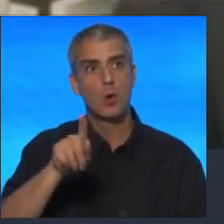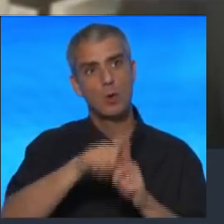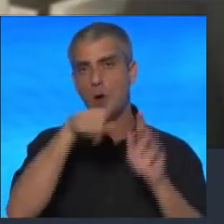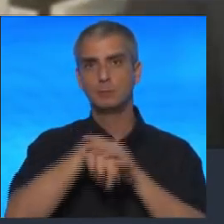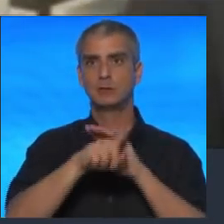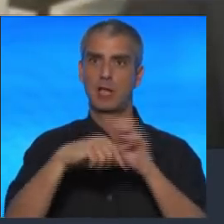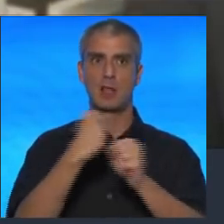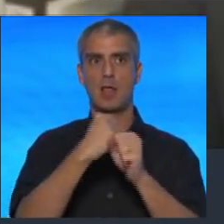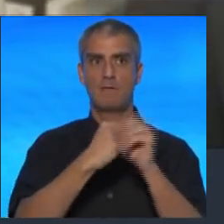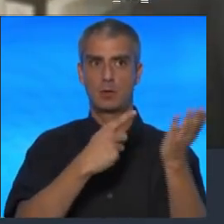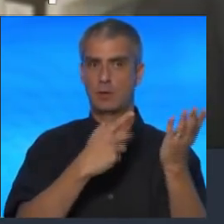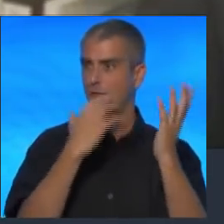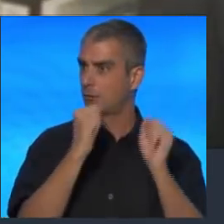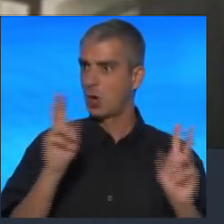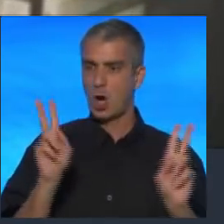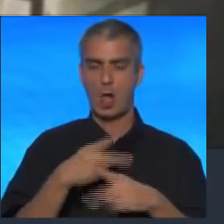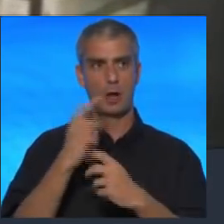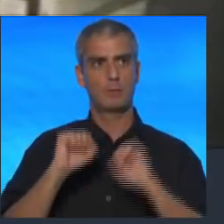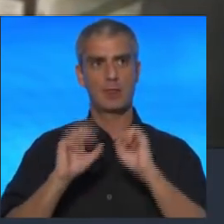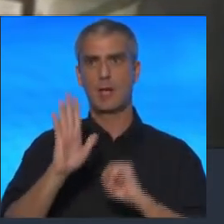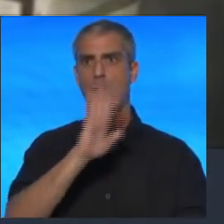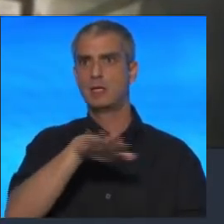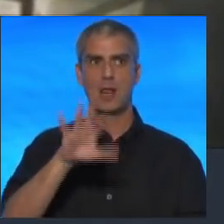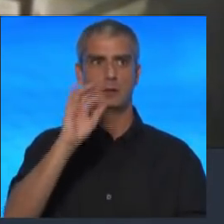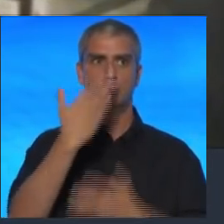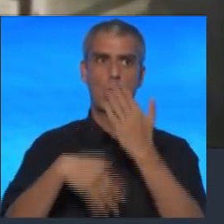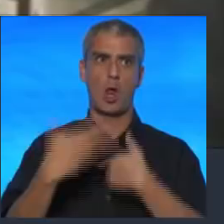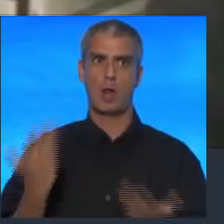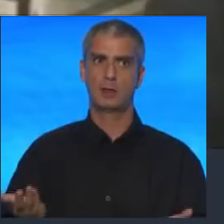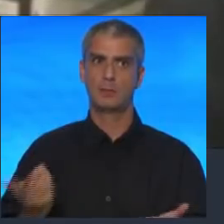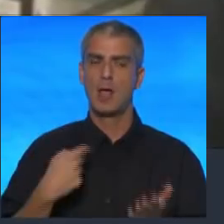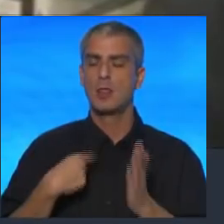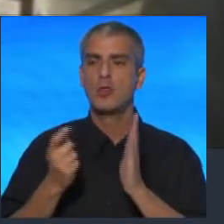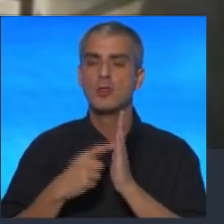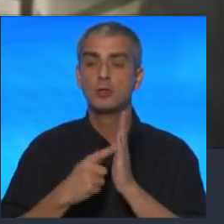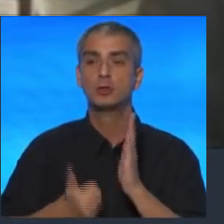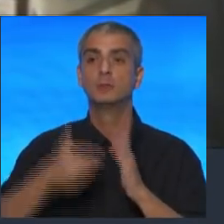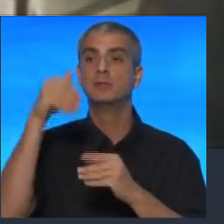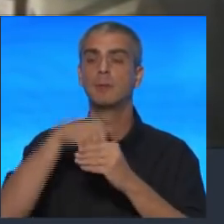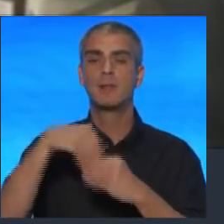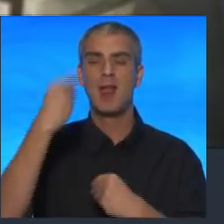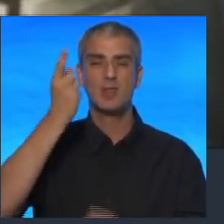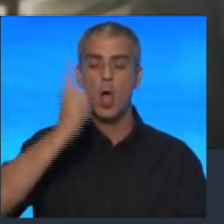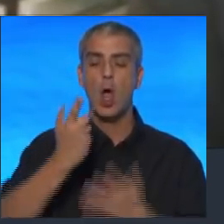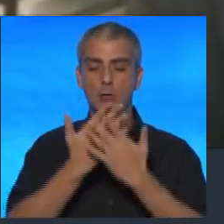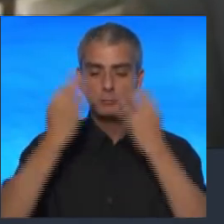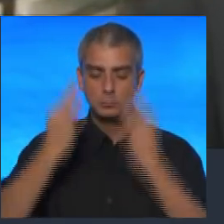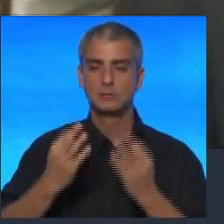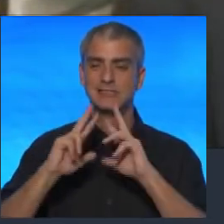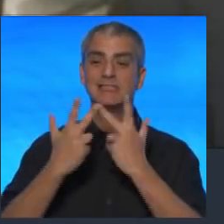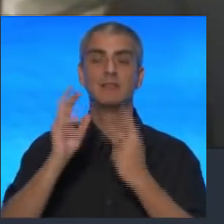עבודה, ובוודאי לא יכול להיות שנוהגים כך בילדים של עולים. אנחנו נדרוש משר הפנים לתת הוראות מדויקות לצוותים